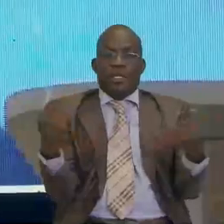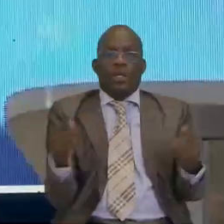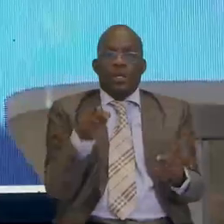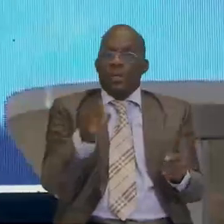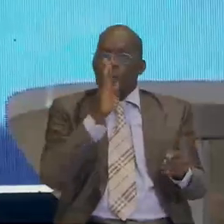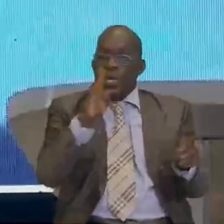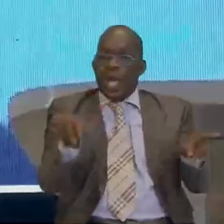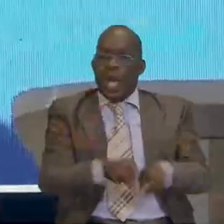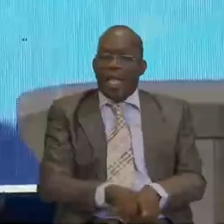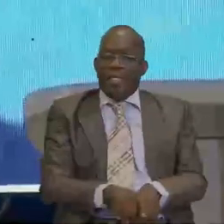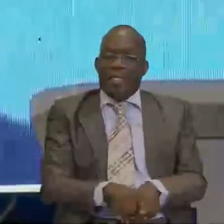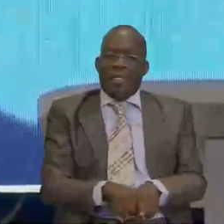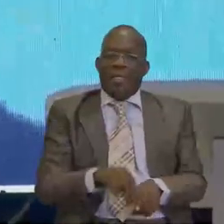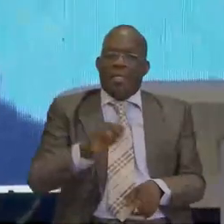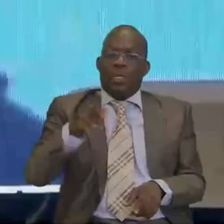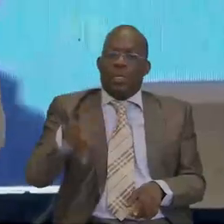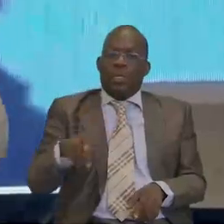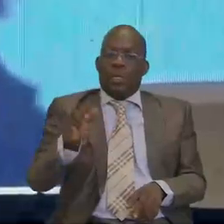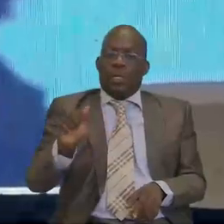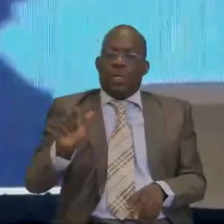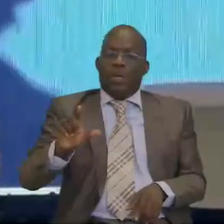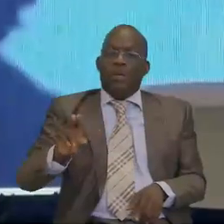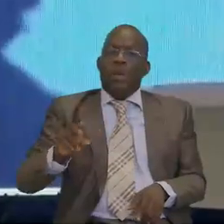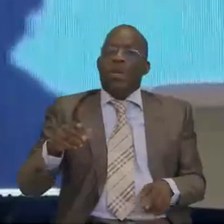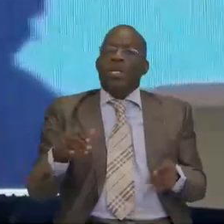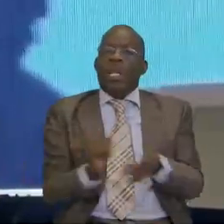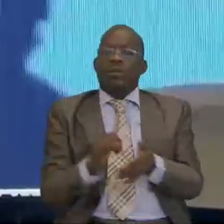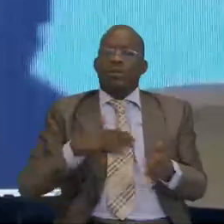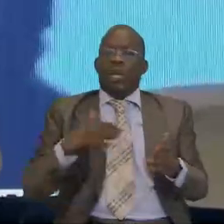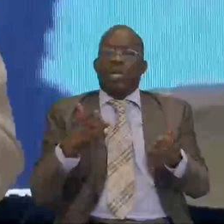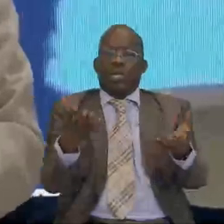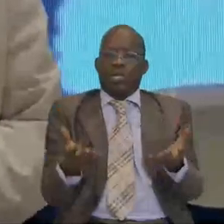mon désir, c'est que tout Israël soit sauvé.